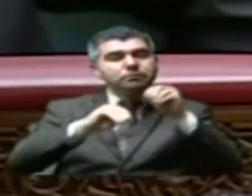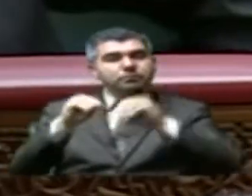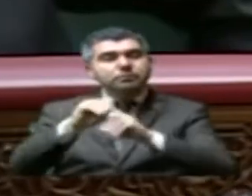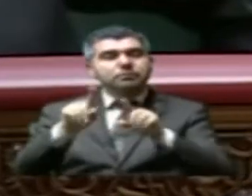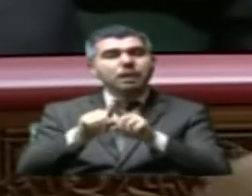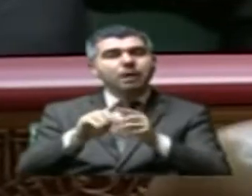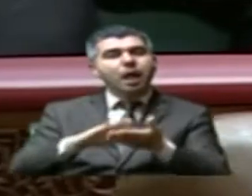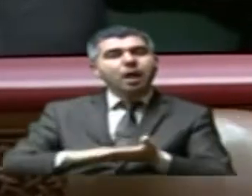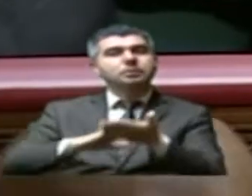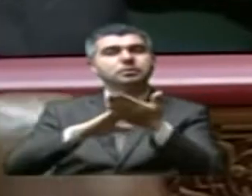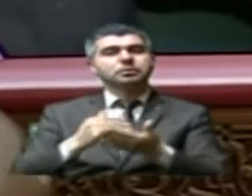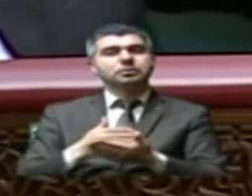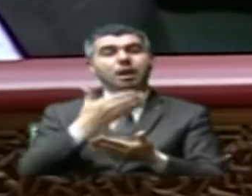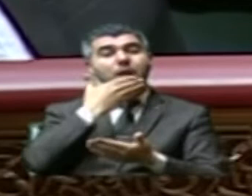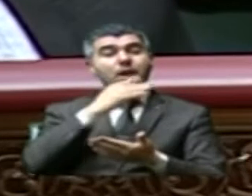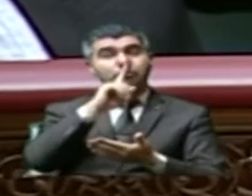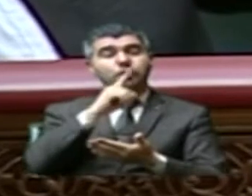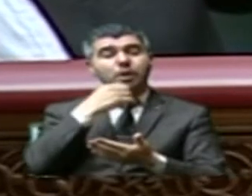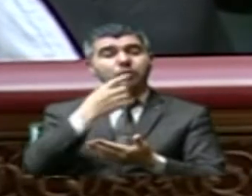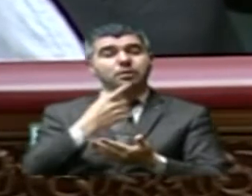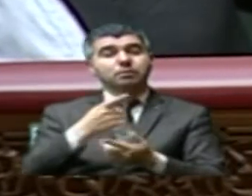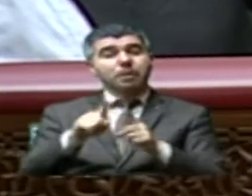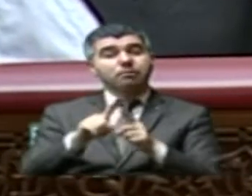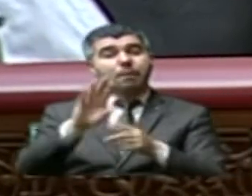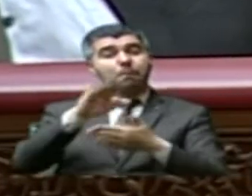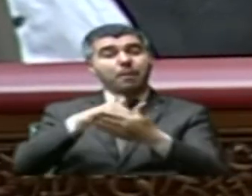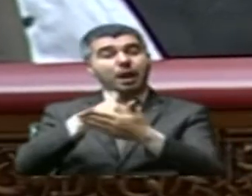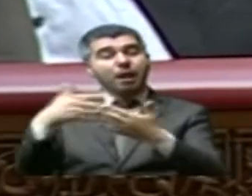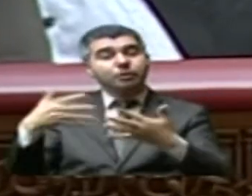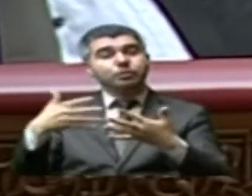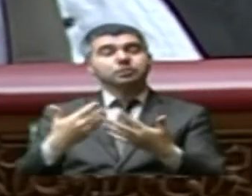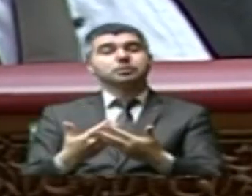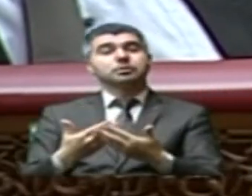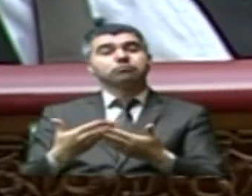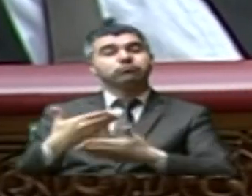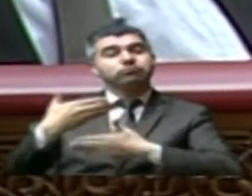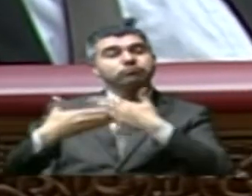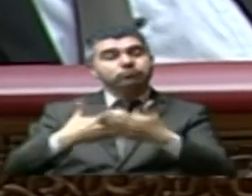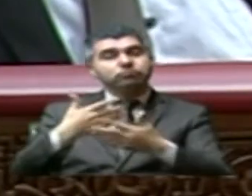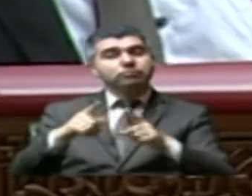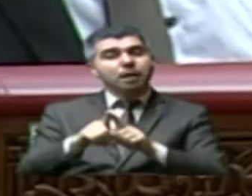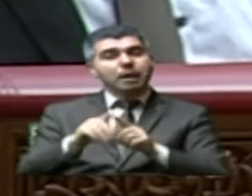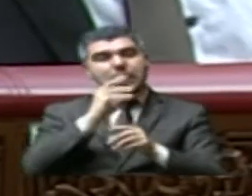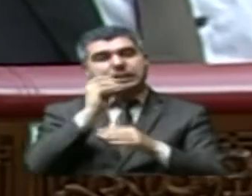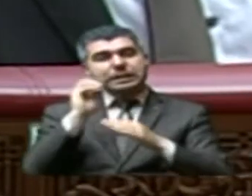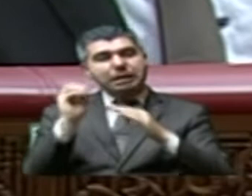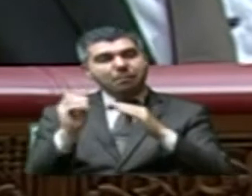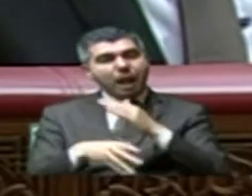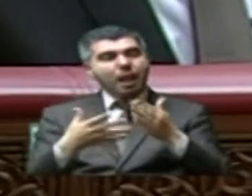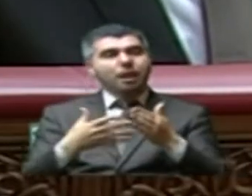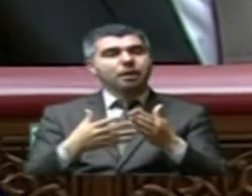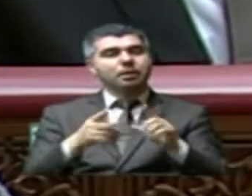البيئي. الحمد لله تقدمنا في مخططات وطنية، في المخطط الوطني ديال تدبير النفايات السائل